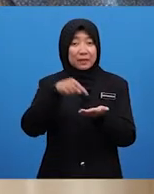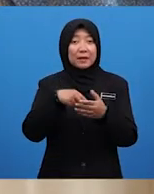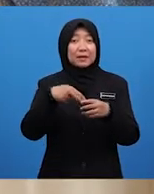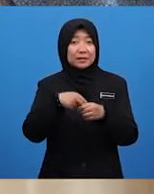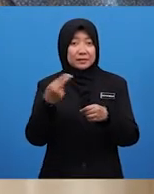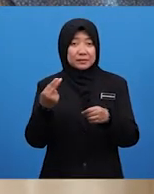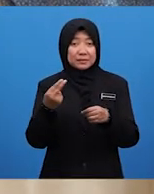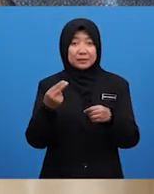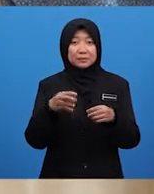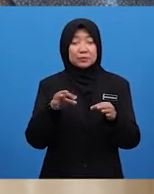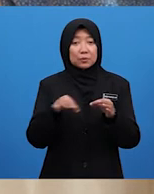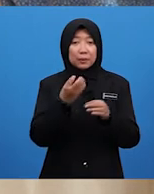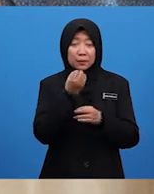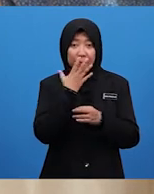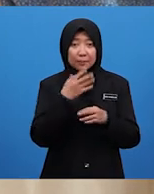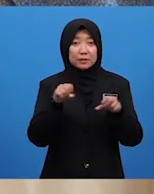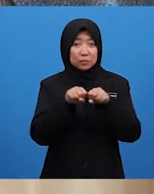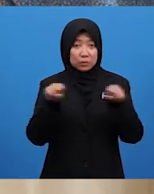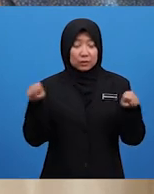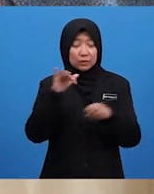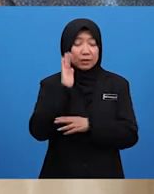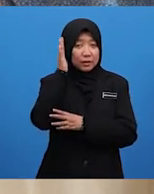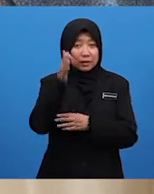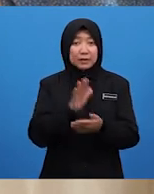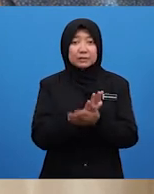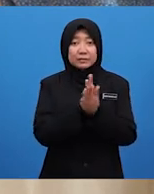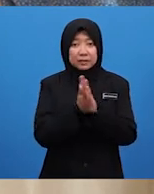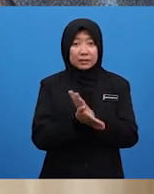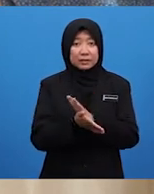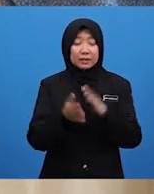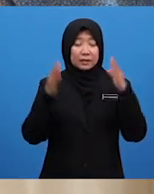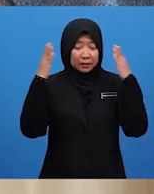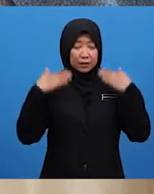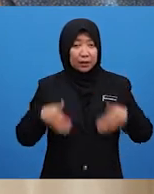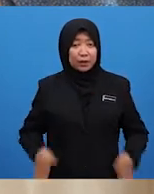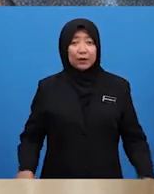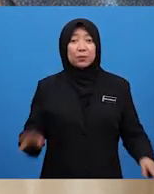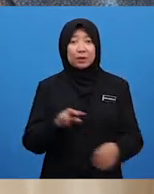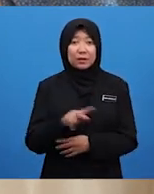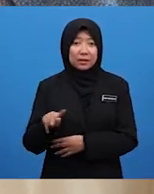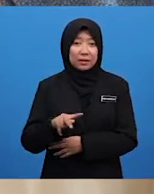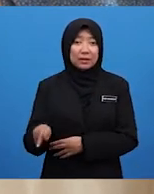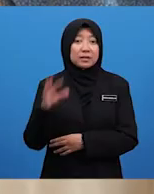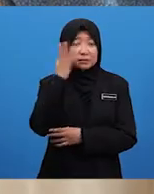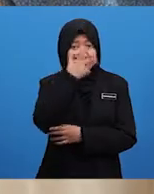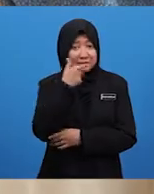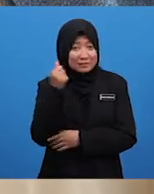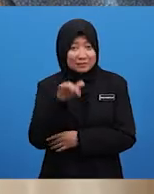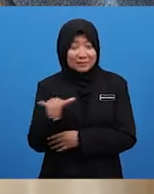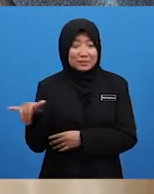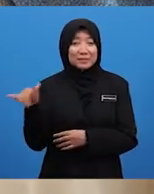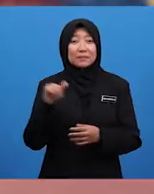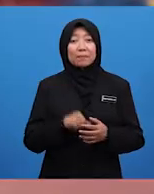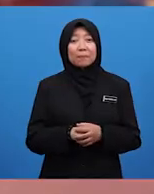ialah hasil sulaman smoking kita yang akan dijadikan gaun kanak-kanak. Cantiknya.